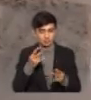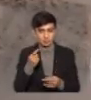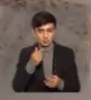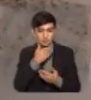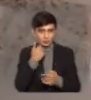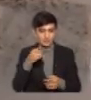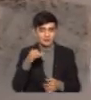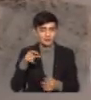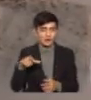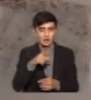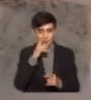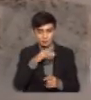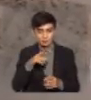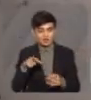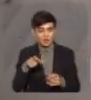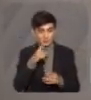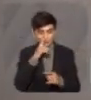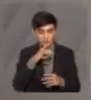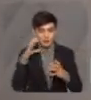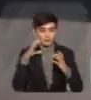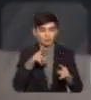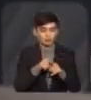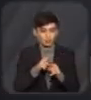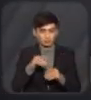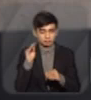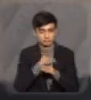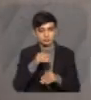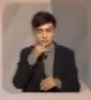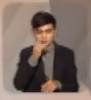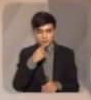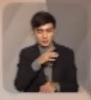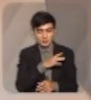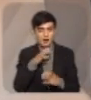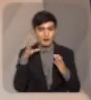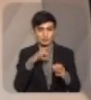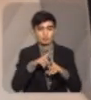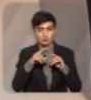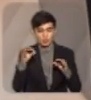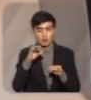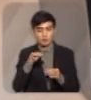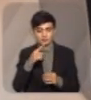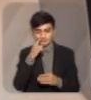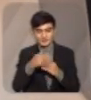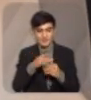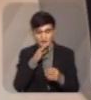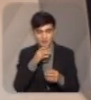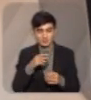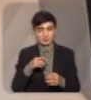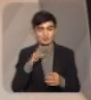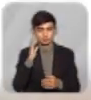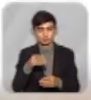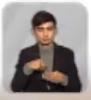ауылға қоғамдық көлік кірмейді дейді жауаптылар. Қыркүйек айынан бастап жүргіземіз деген мектеп автобусын жақын арада шығарамыз деп тағы да уәде